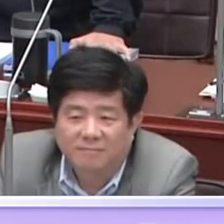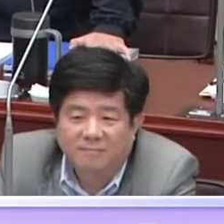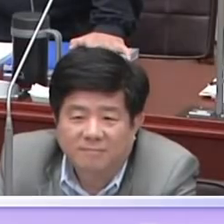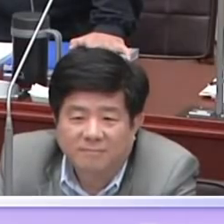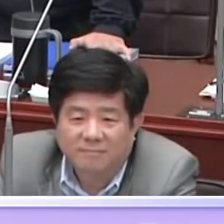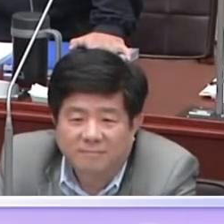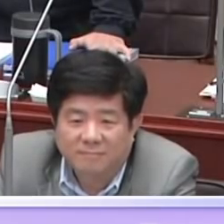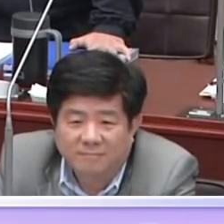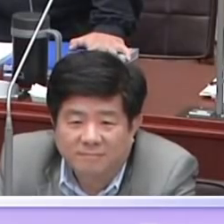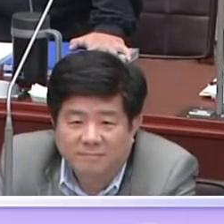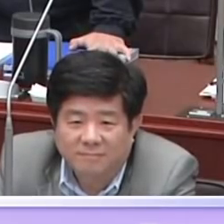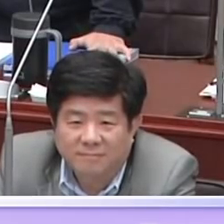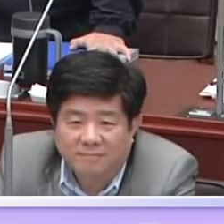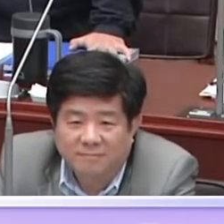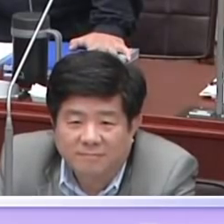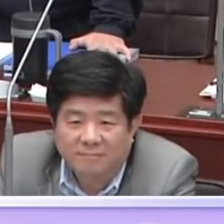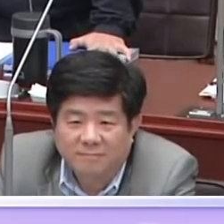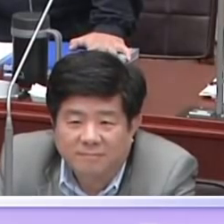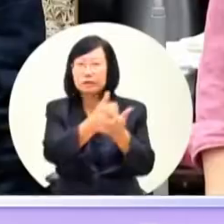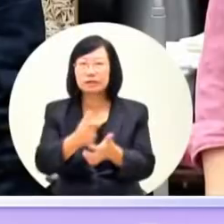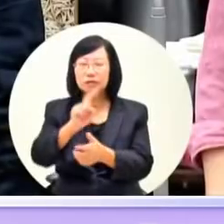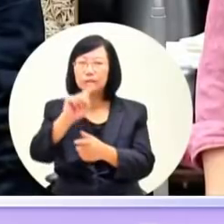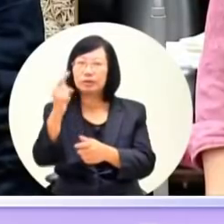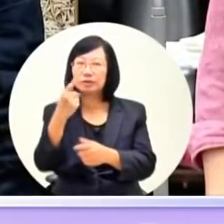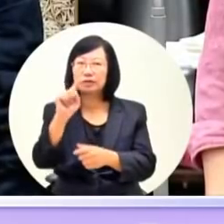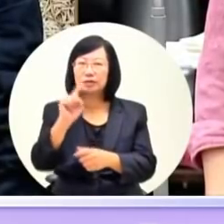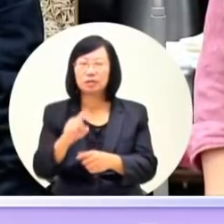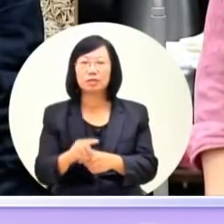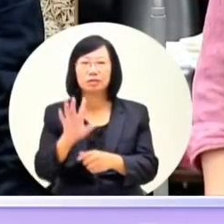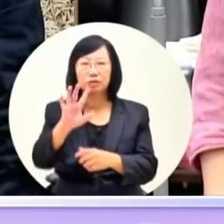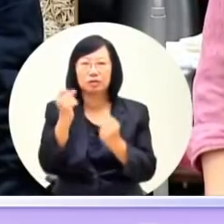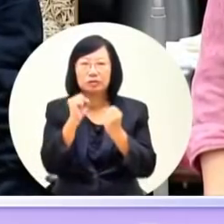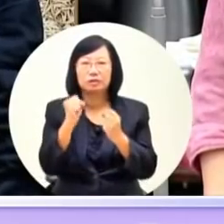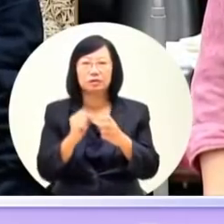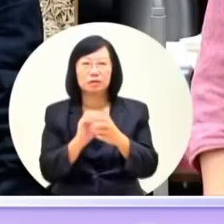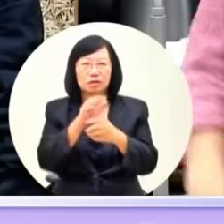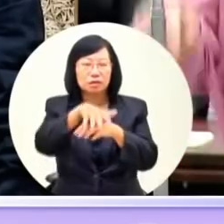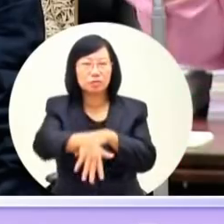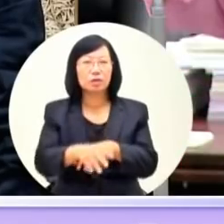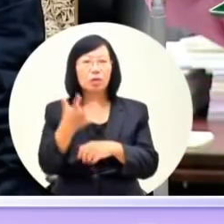就要考绩打饼等等等哈。那像这些东西都是凸显说